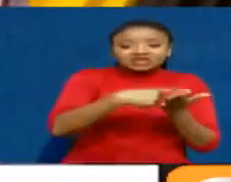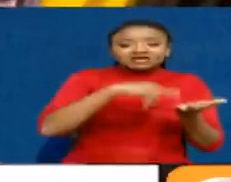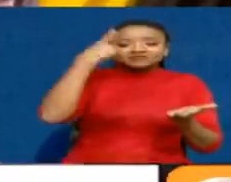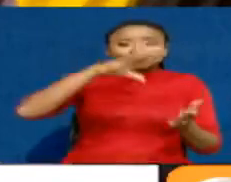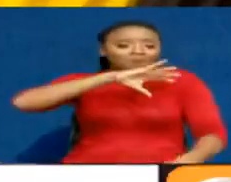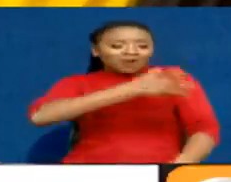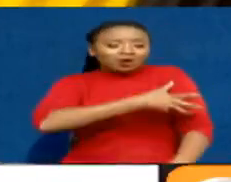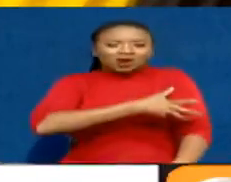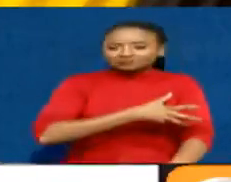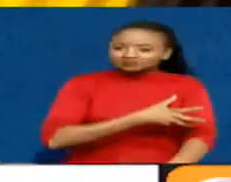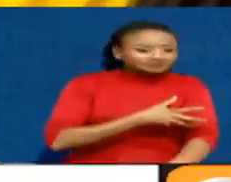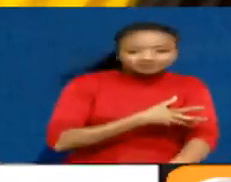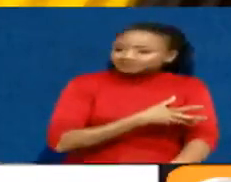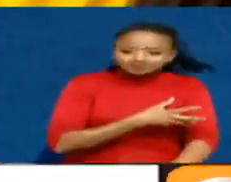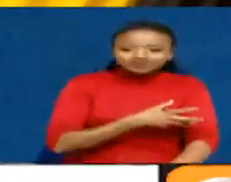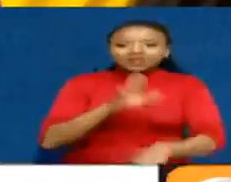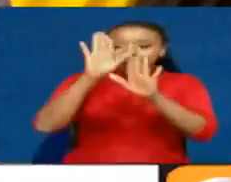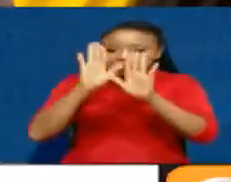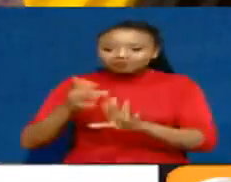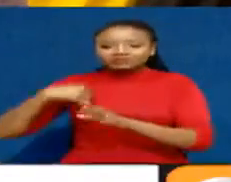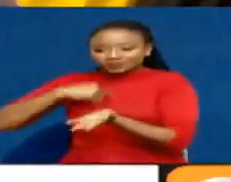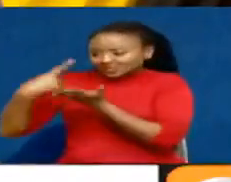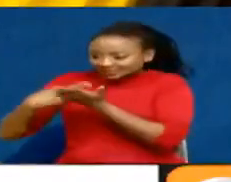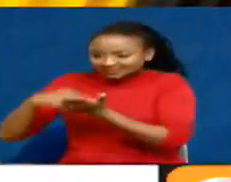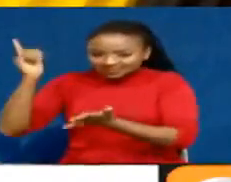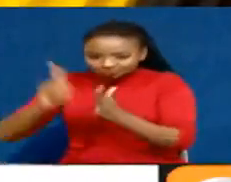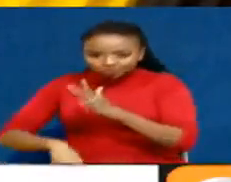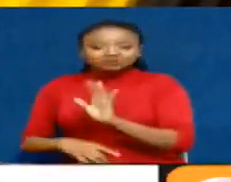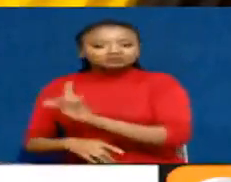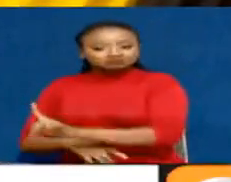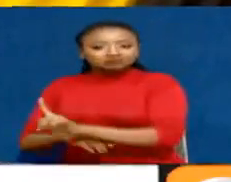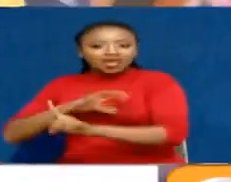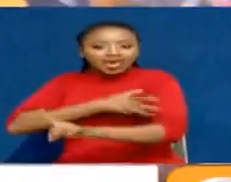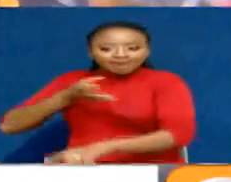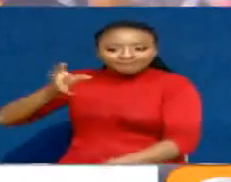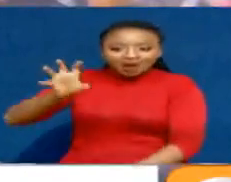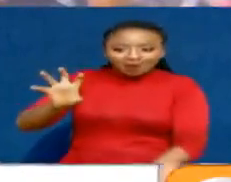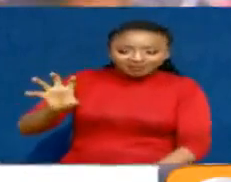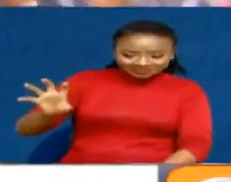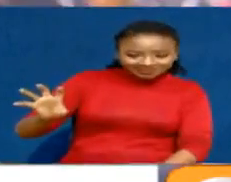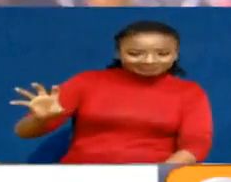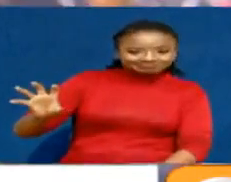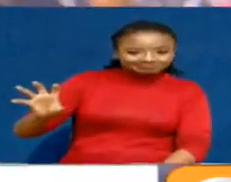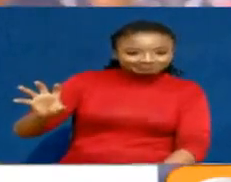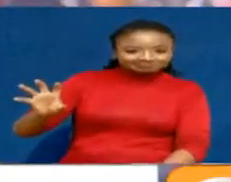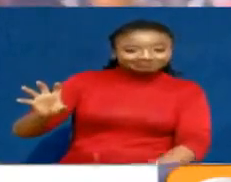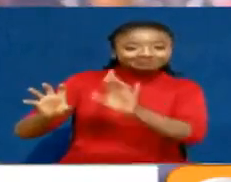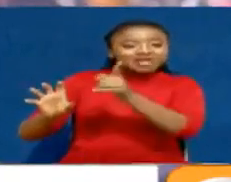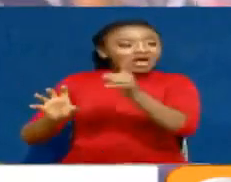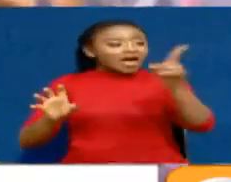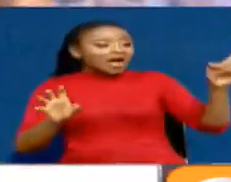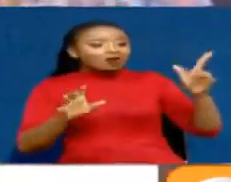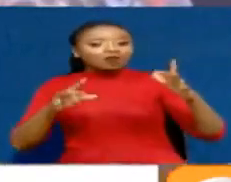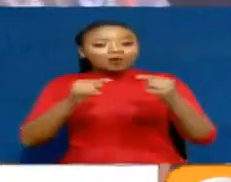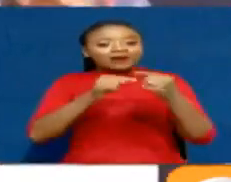kutafuta mamlaka. Ni lazima ianze kuwa mjadala wa empowerment. Wale ambaye walikuwa